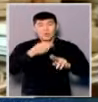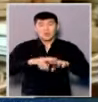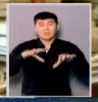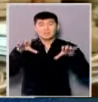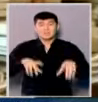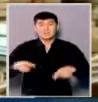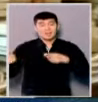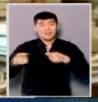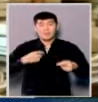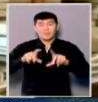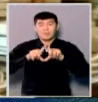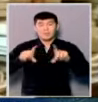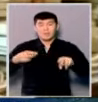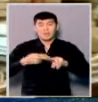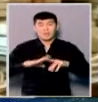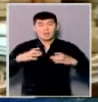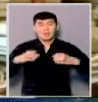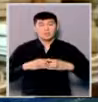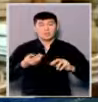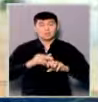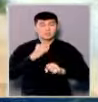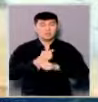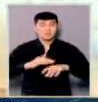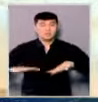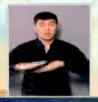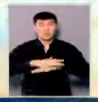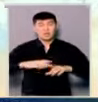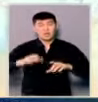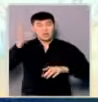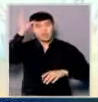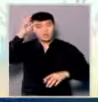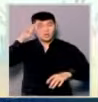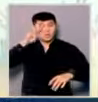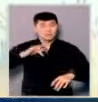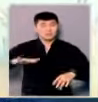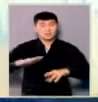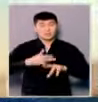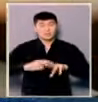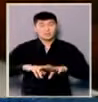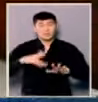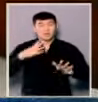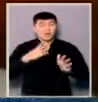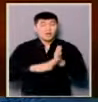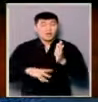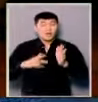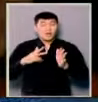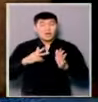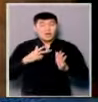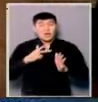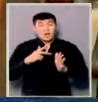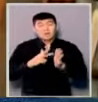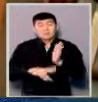заместитель академика секретаря Западного отделения Национальной академии наук Казахстана. С 1997